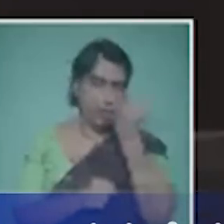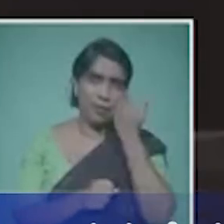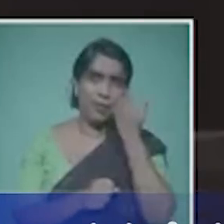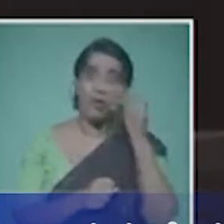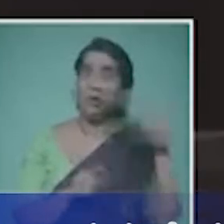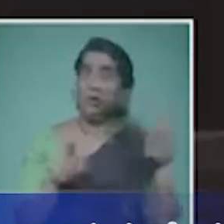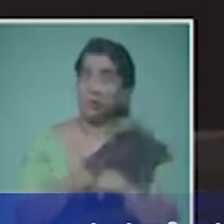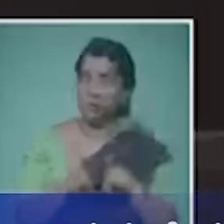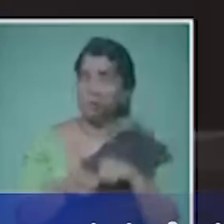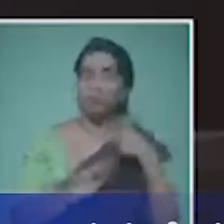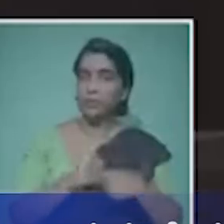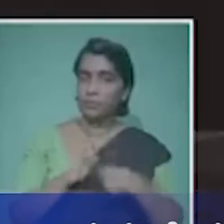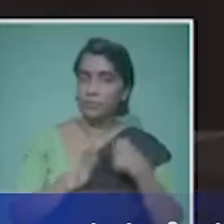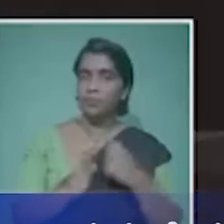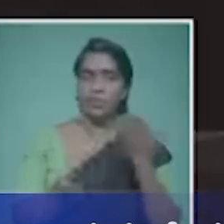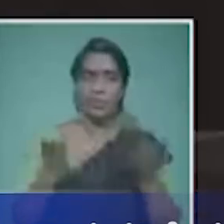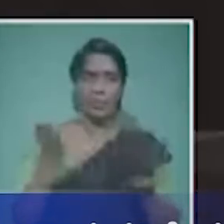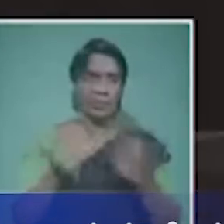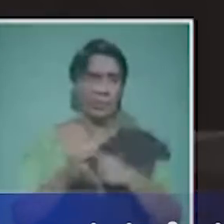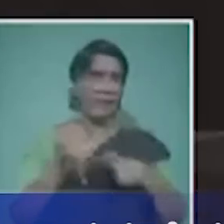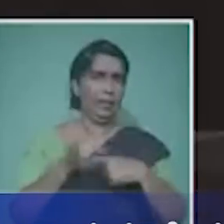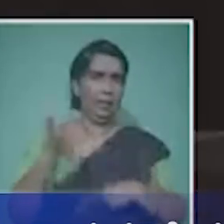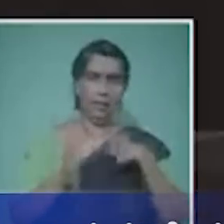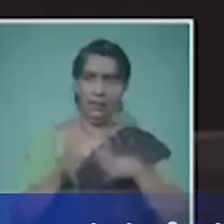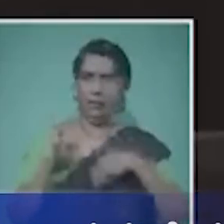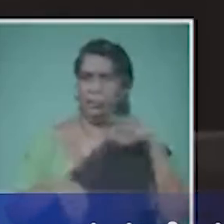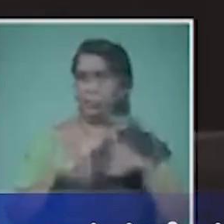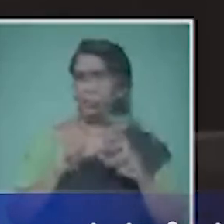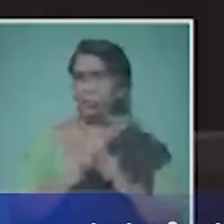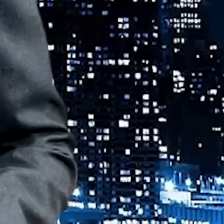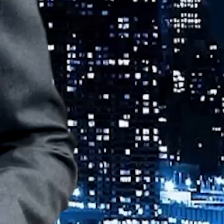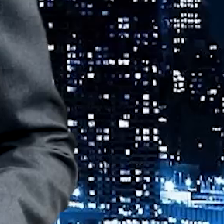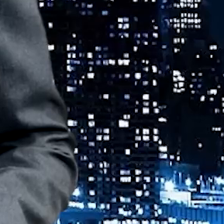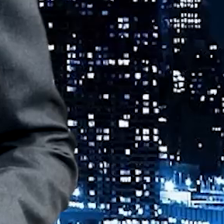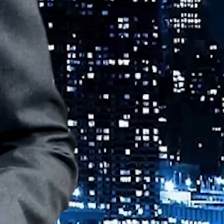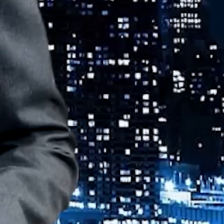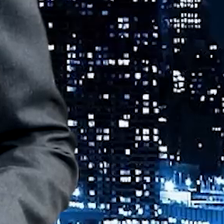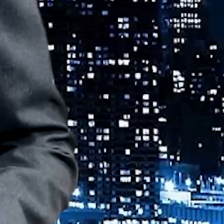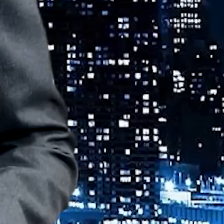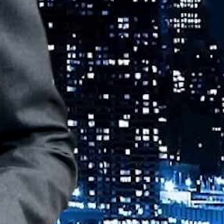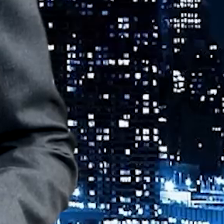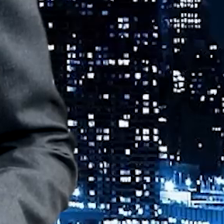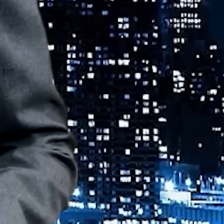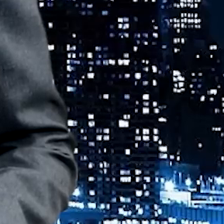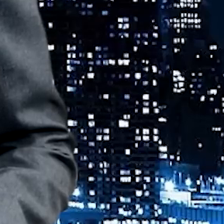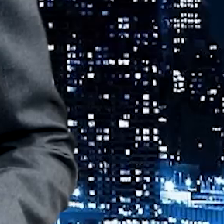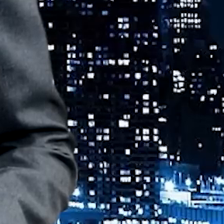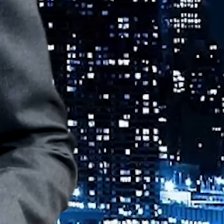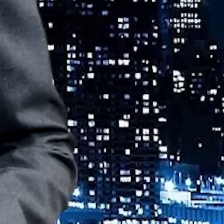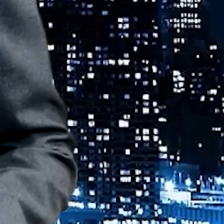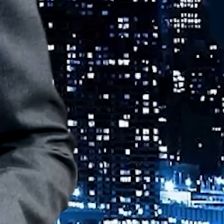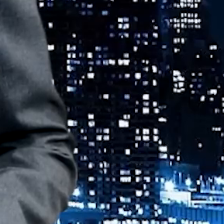கீழ் பொதுமக்கள் அடுத்த தேர்தலில் பதிலளிப்பார்கள் என அமைச்சர் நிமல் ஸ்ரீபாலடி சில்வா தெரிவித்துள்ளார். முன்மொழியப்பட்ட